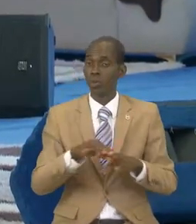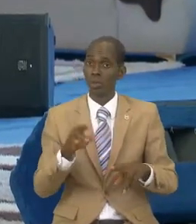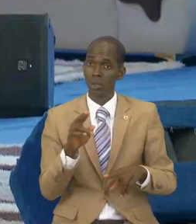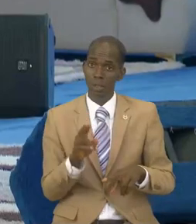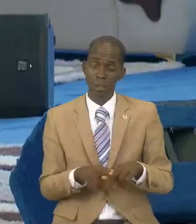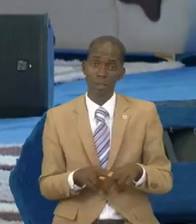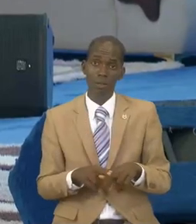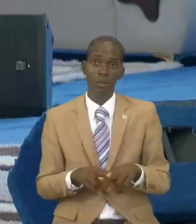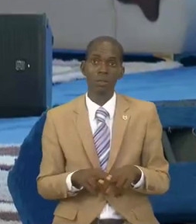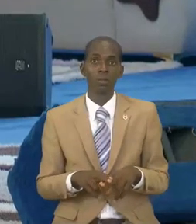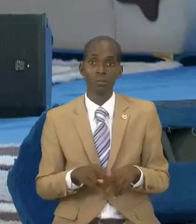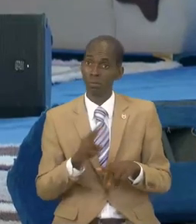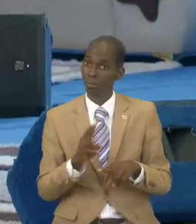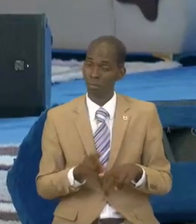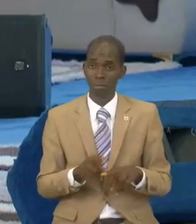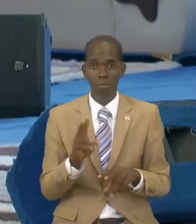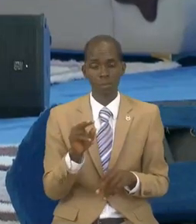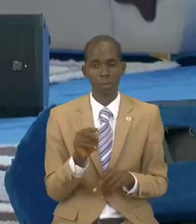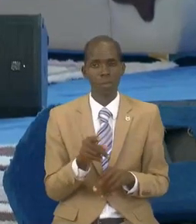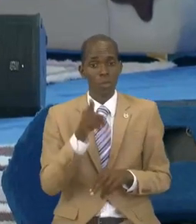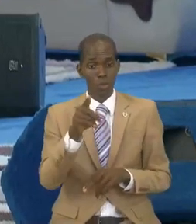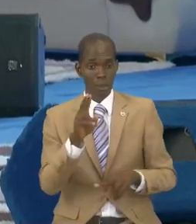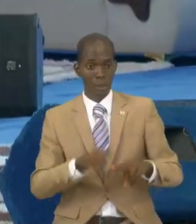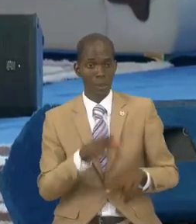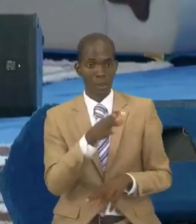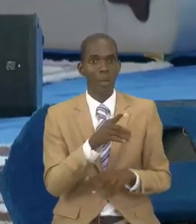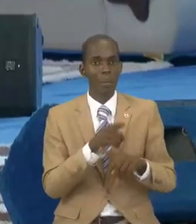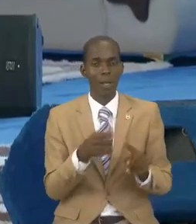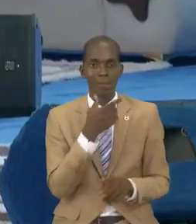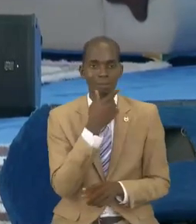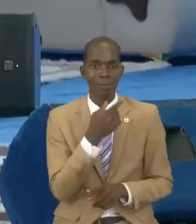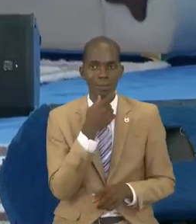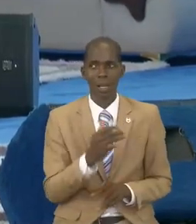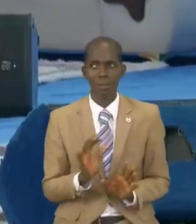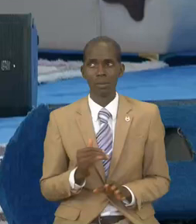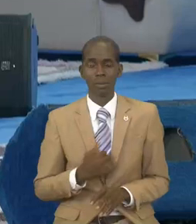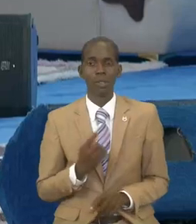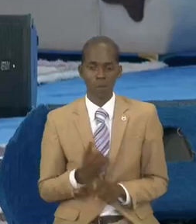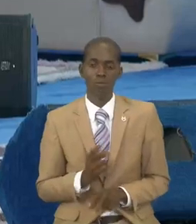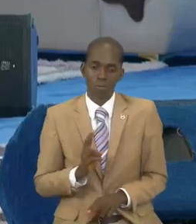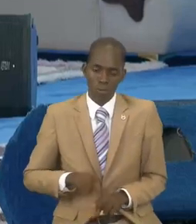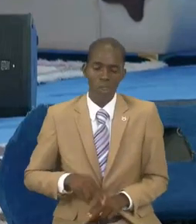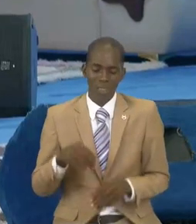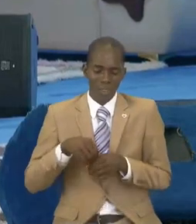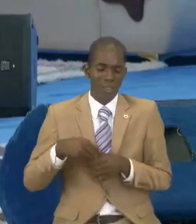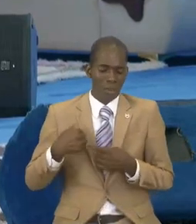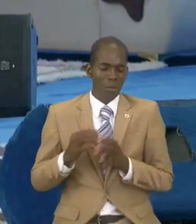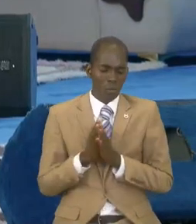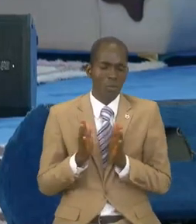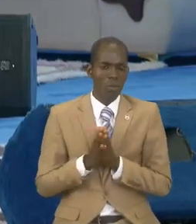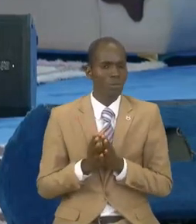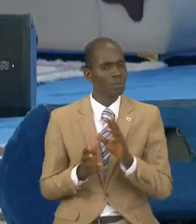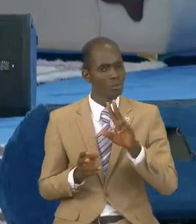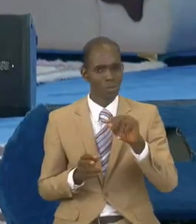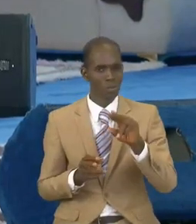assis, tu sais que tu n'as pas le salut, tu n'as pas encore cette victoire sur le péché.